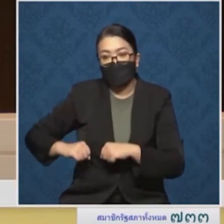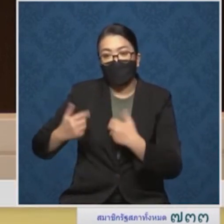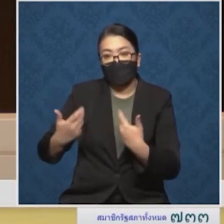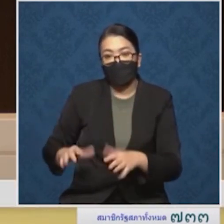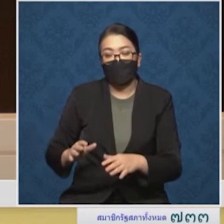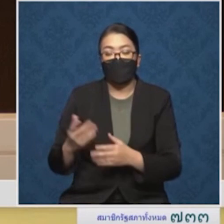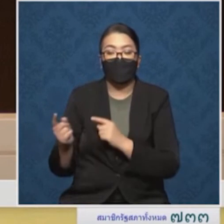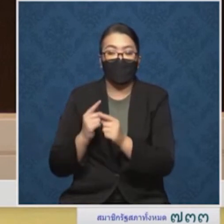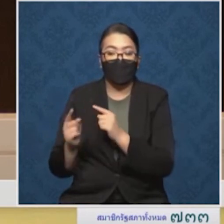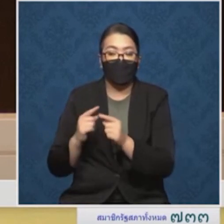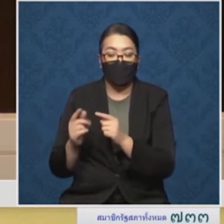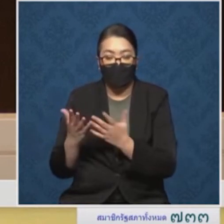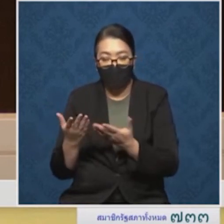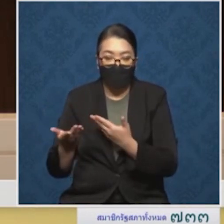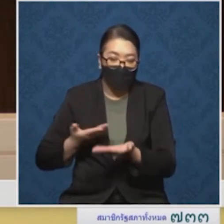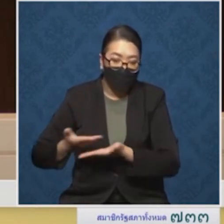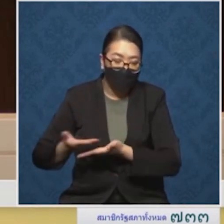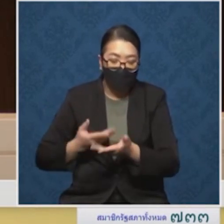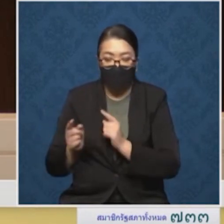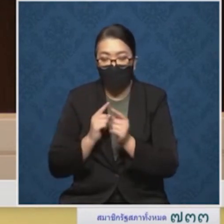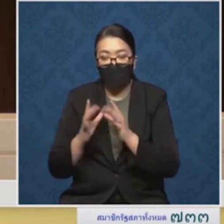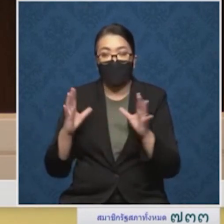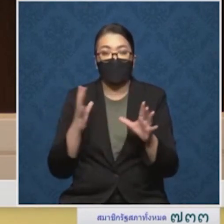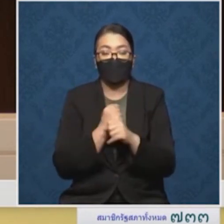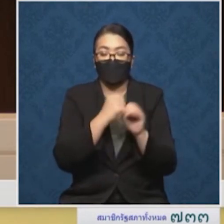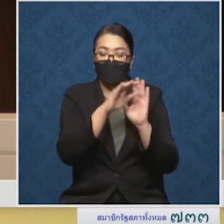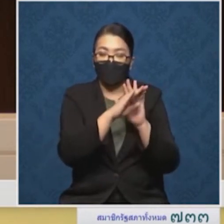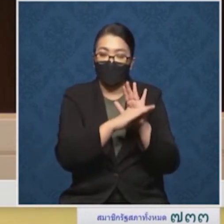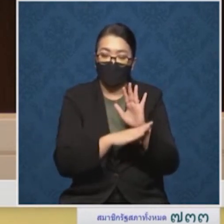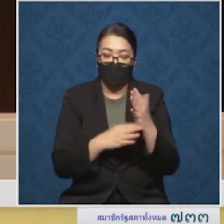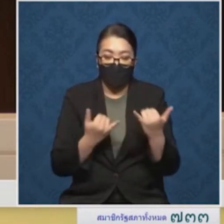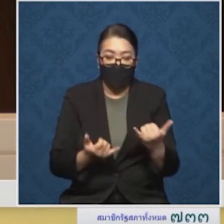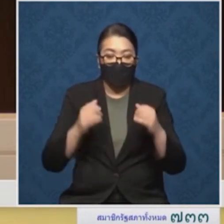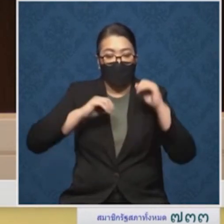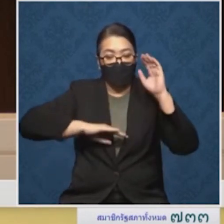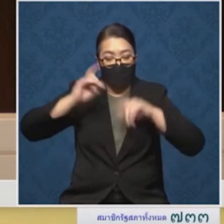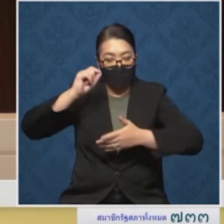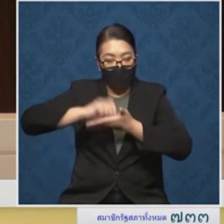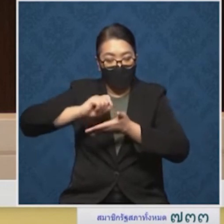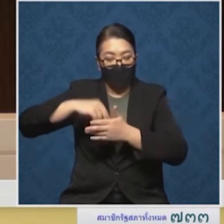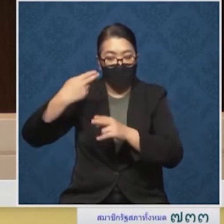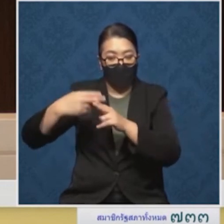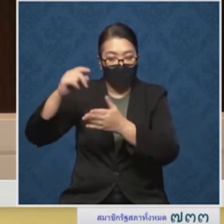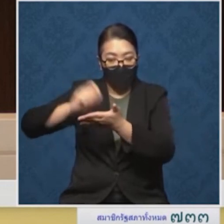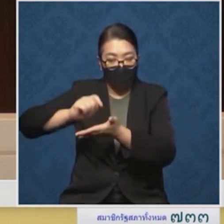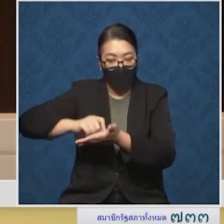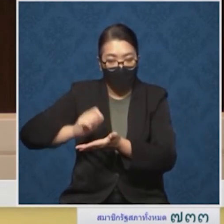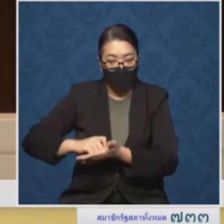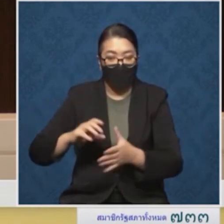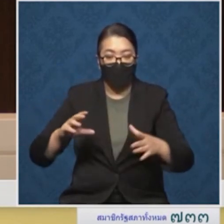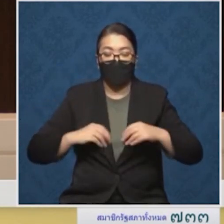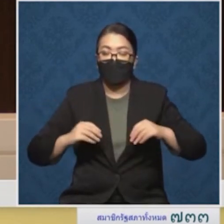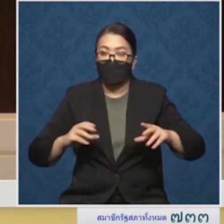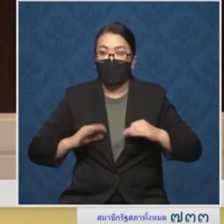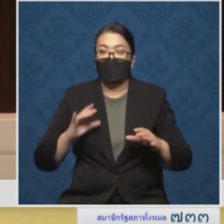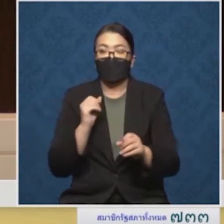เป็ต่างการหารือปลายไหนว่าครับวนานผ่านลประชามติมันจะตรงทำอย่างไรเมื่